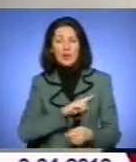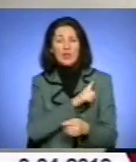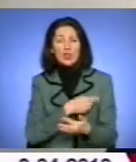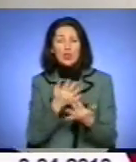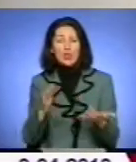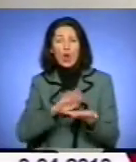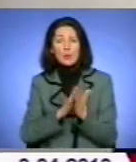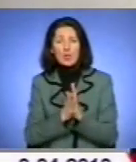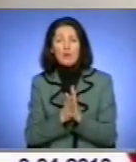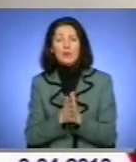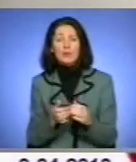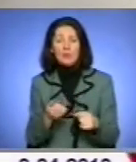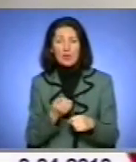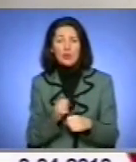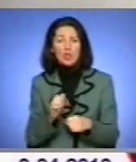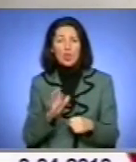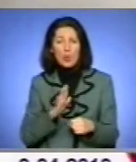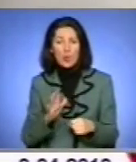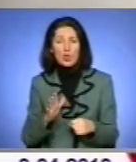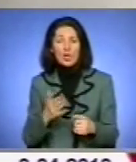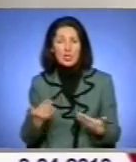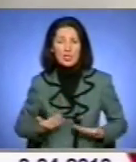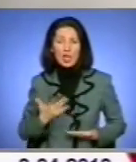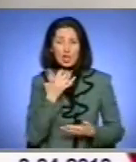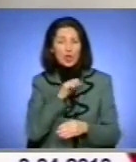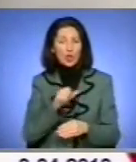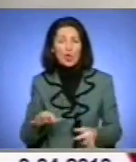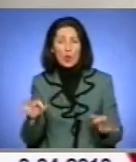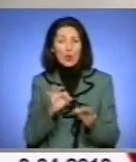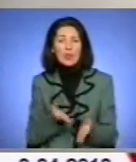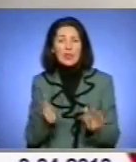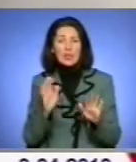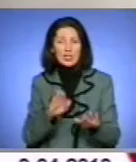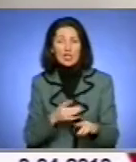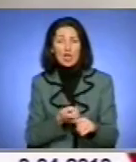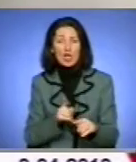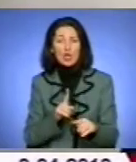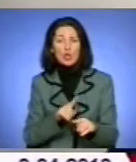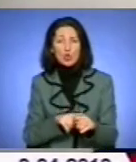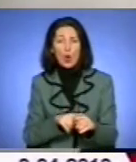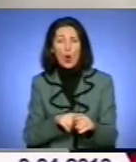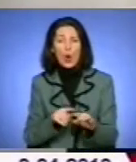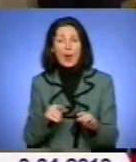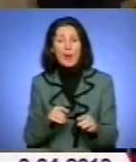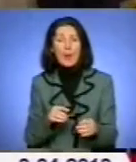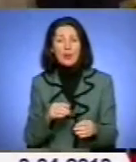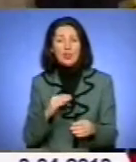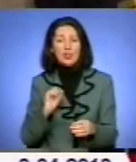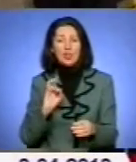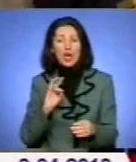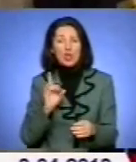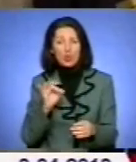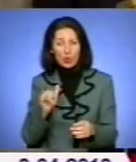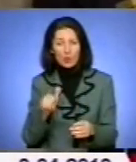обставин, змушені були проживати за кордоном, але ніколи не полишали цього жанру. Мета